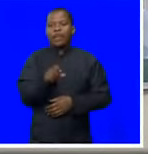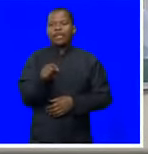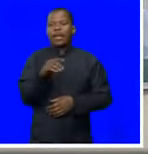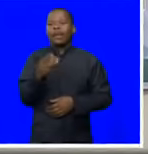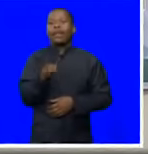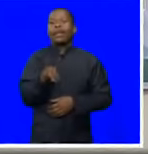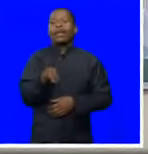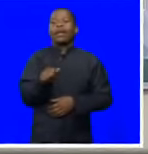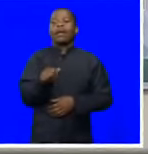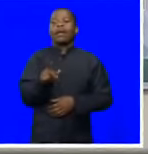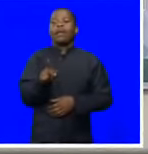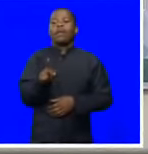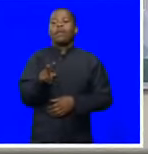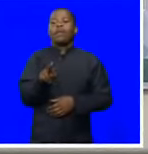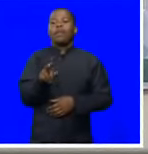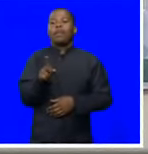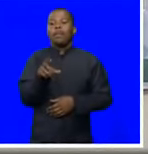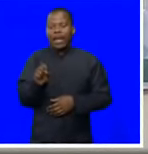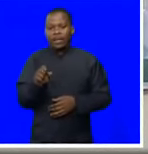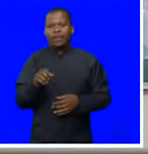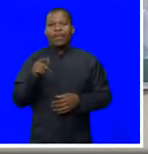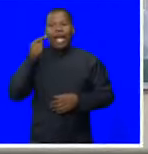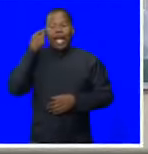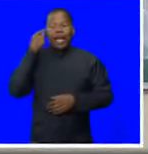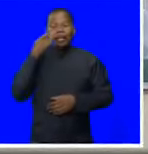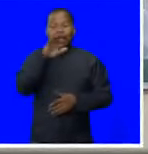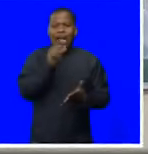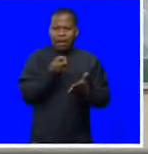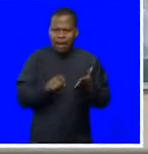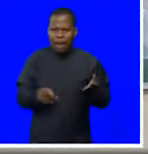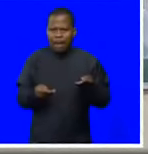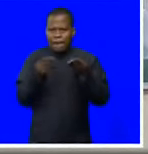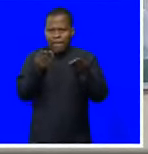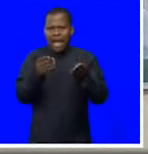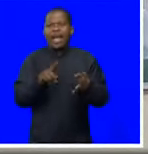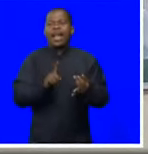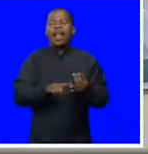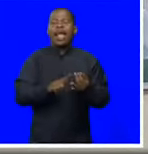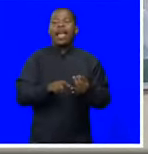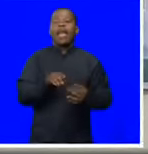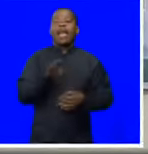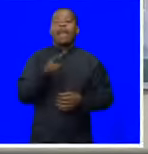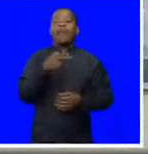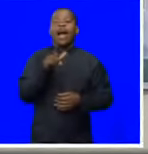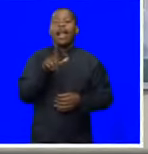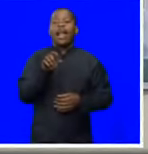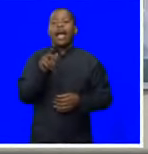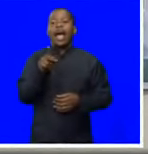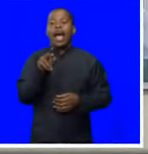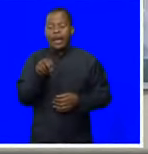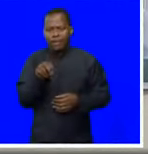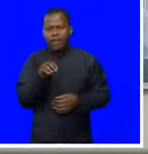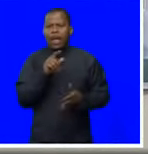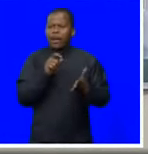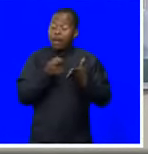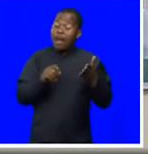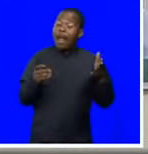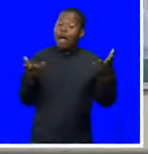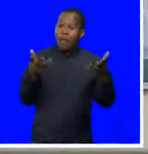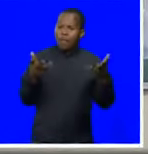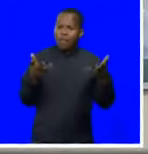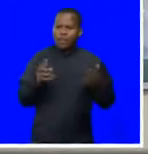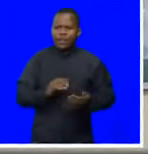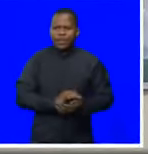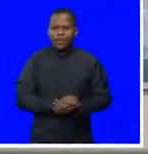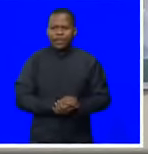labo labafaka ePix Peak Correctional nasebhalekane Correctional Center bonake